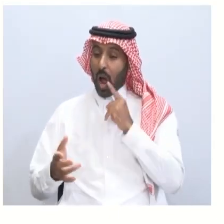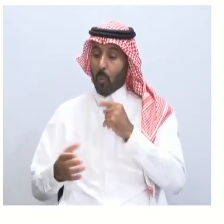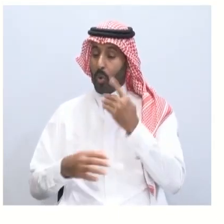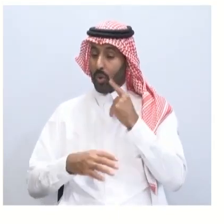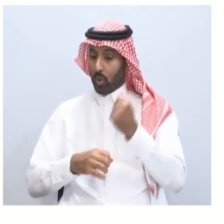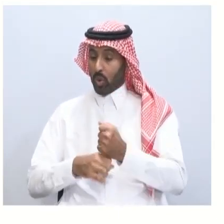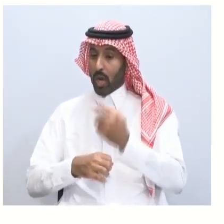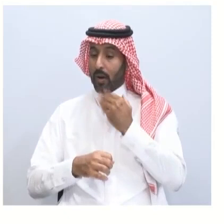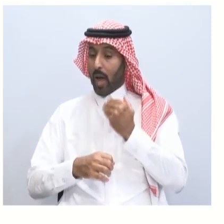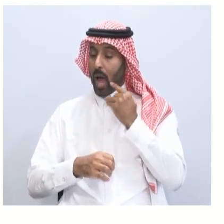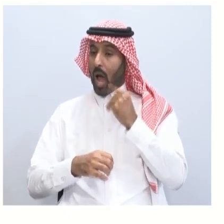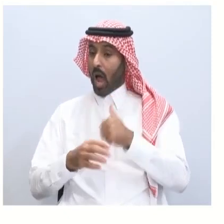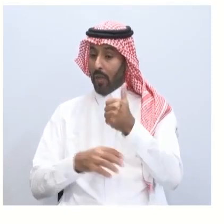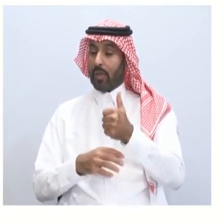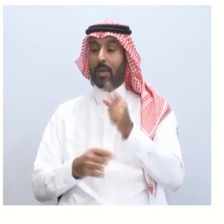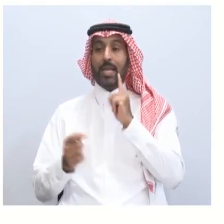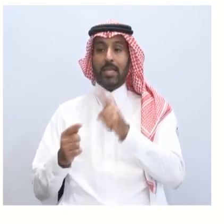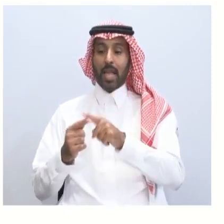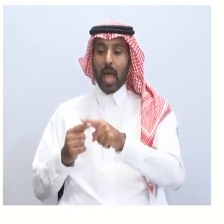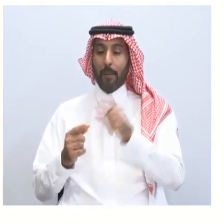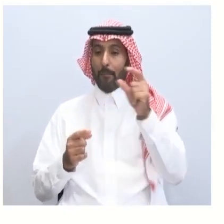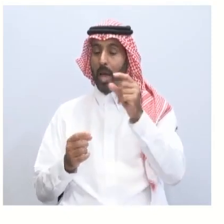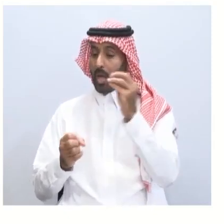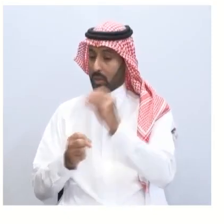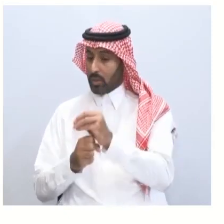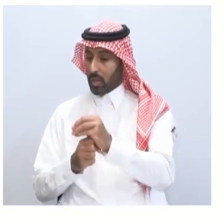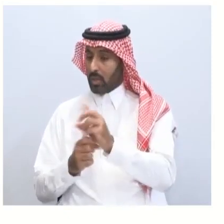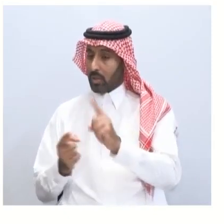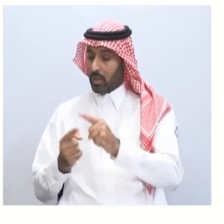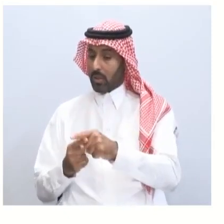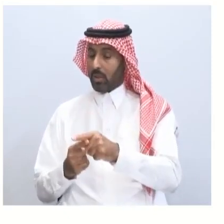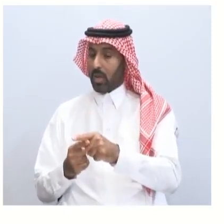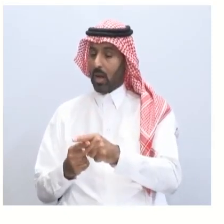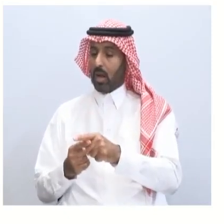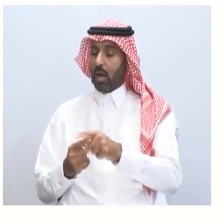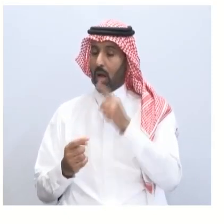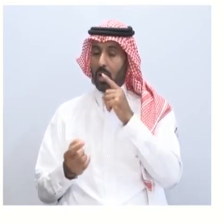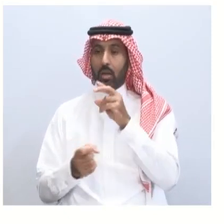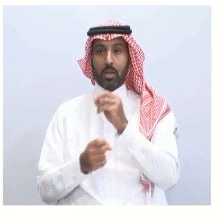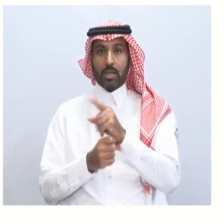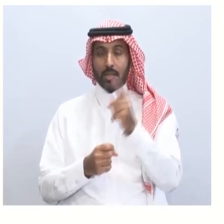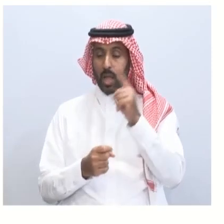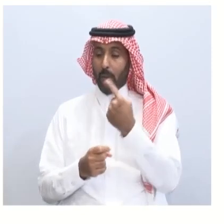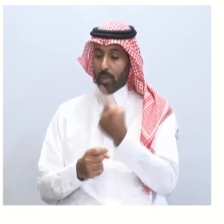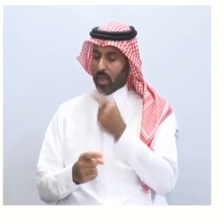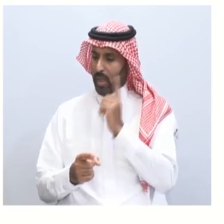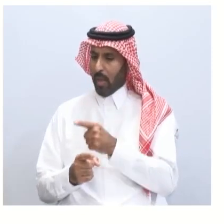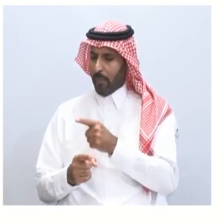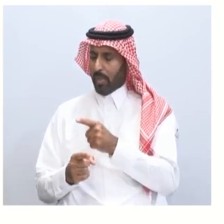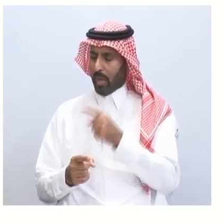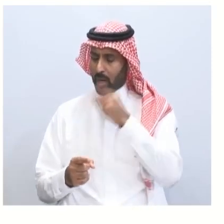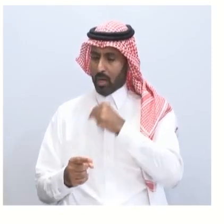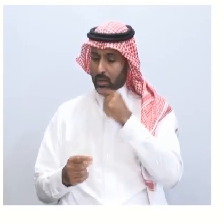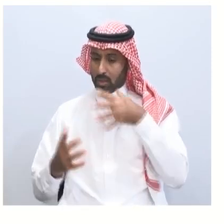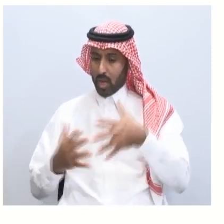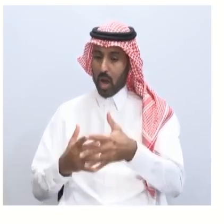عظيم حث عليه الاسلام ودعا في مواضع كثيره بشكل مباشر وغير مباشر